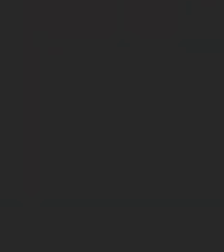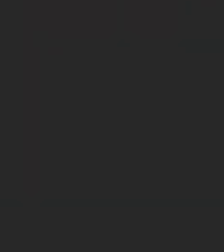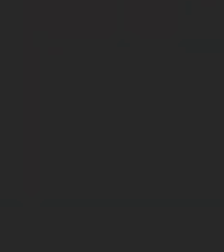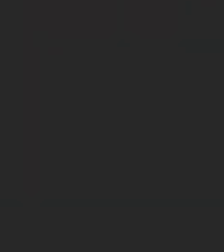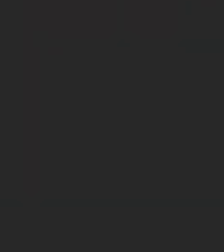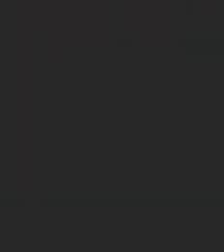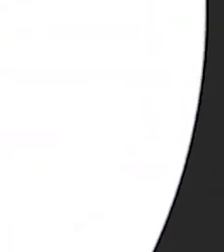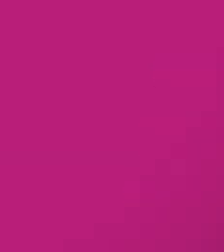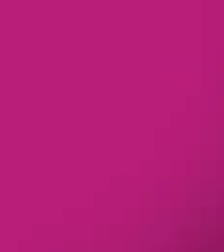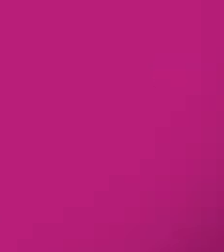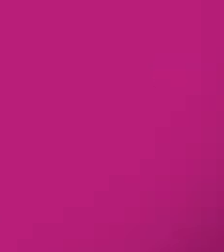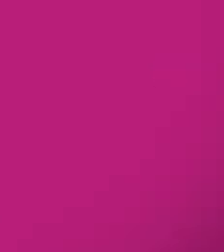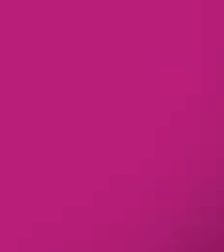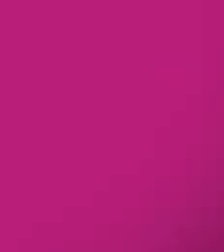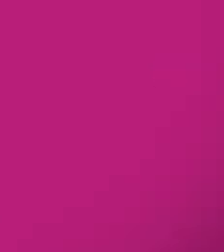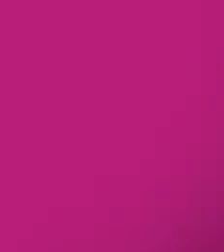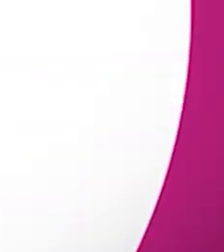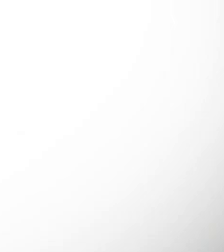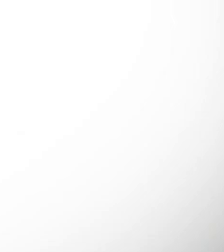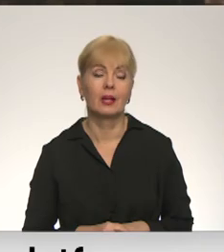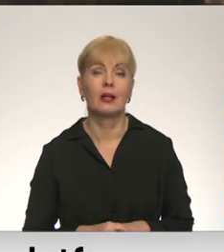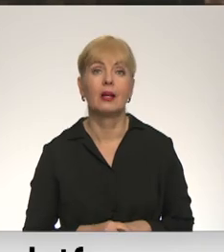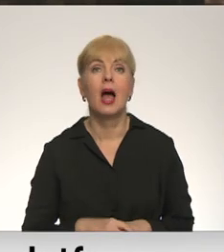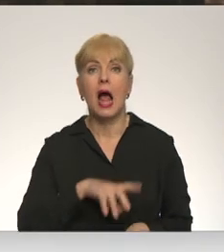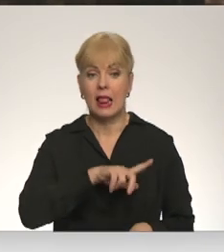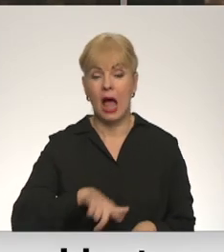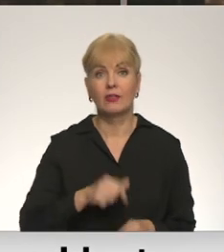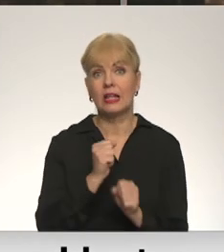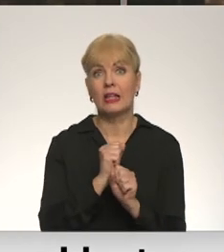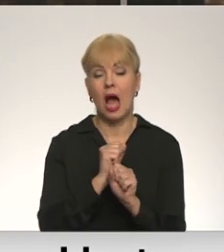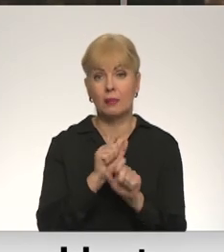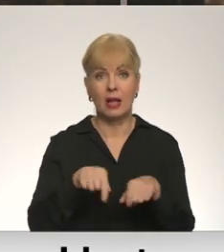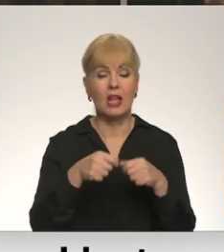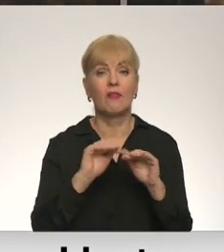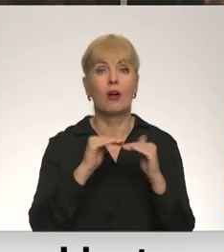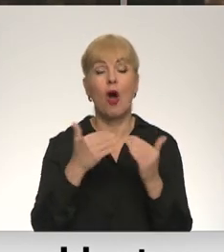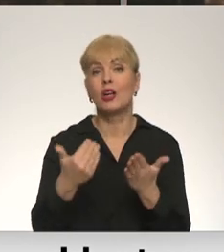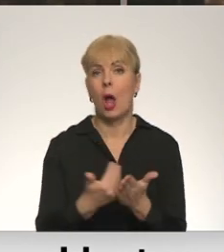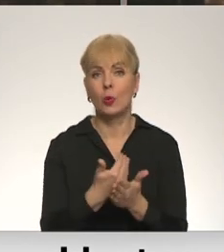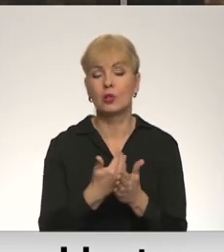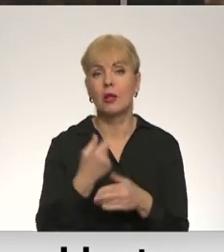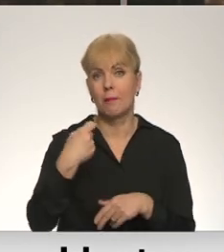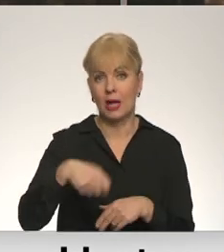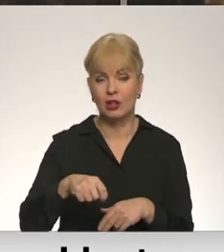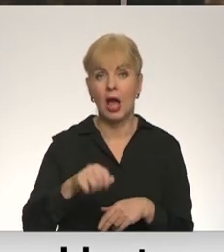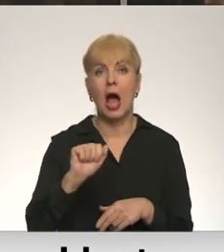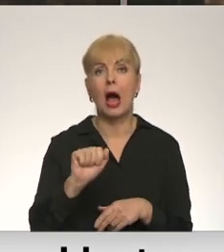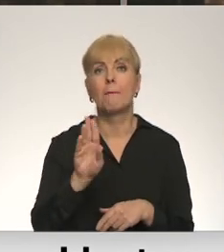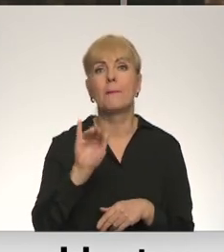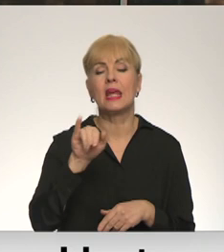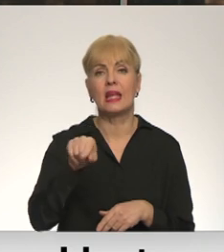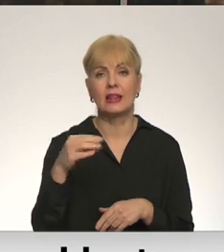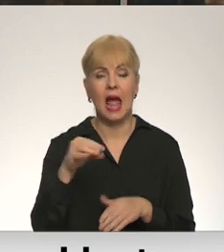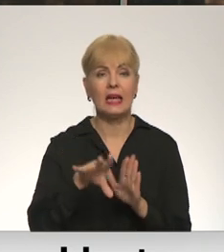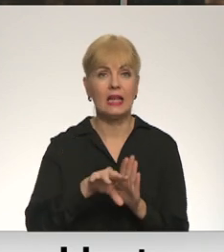Re! Viss ēters ir te! Latvijas darba devēja konfederācijai ir jauns prezidents Andris Bite. Viņš